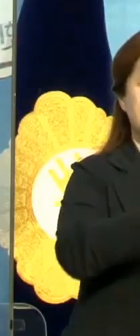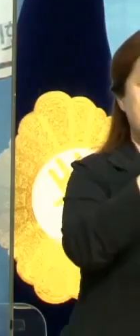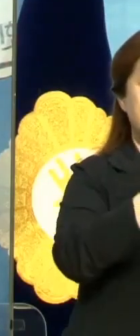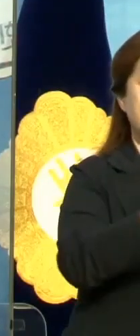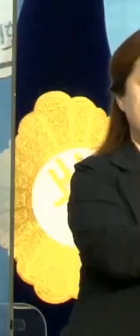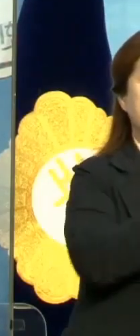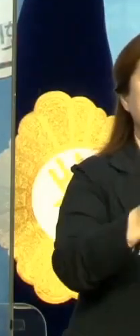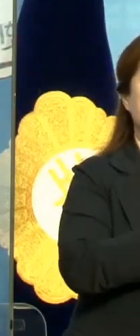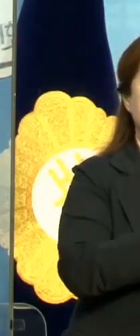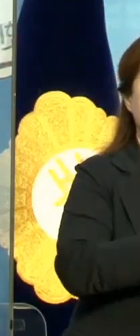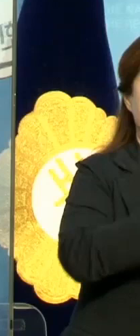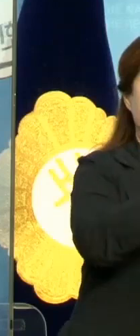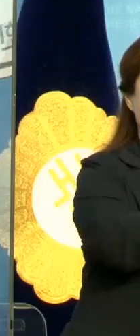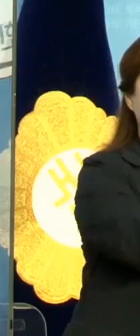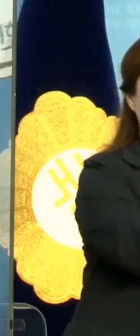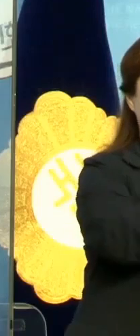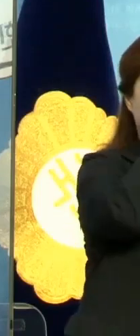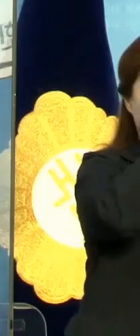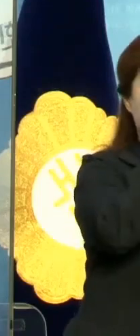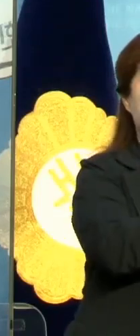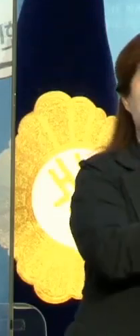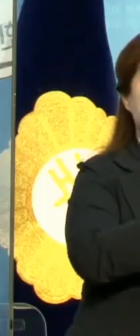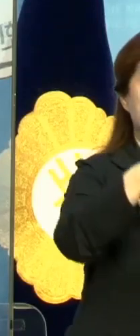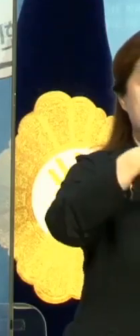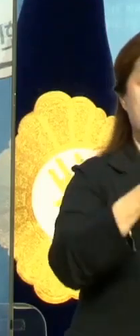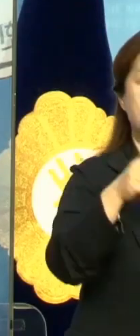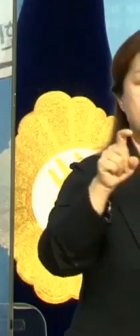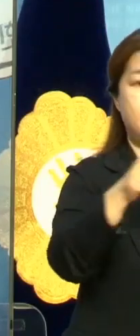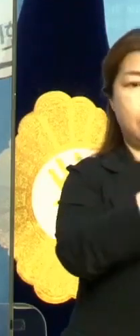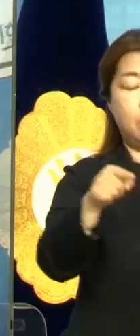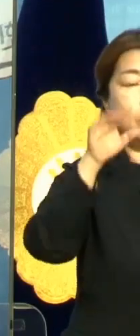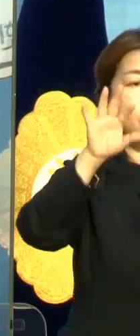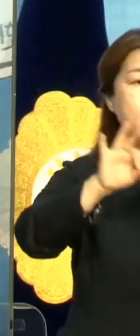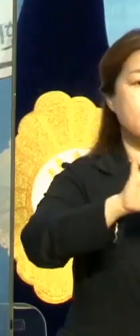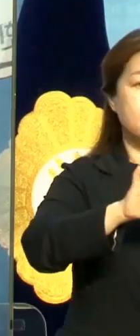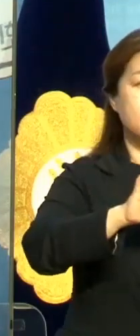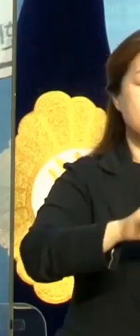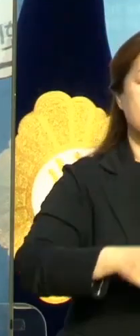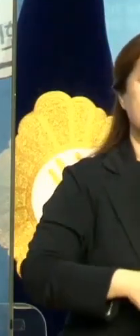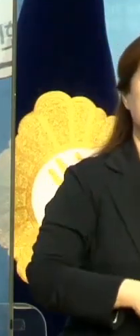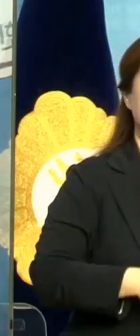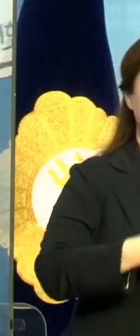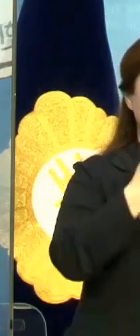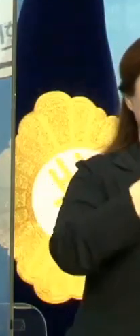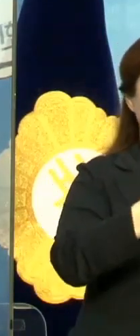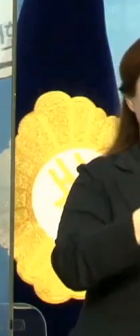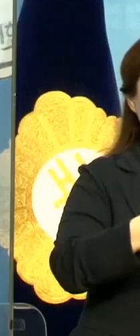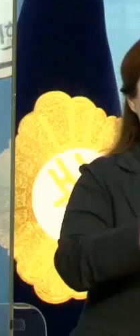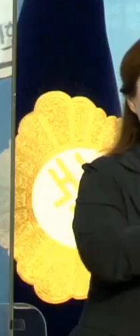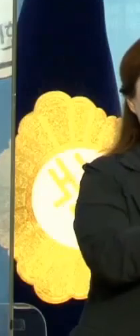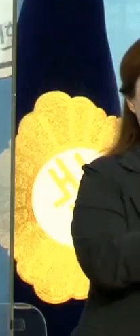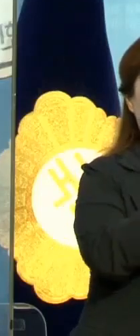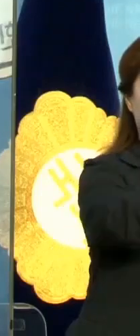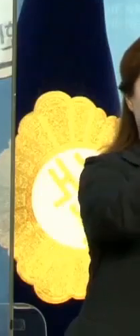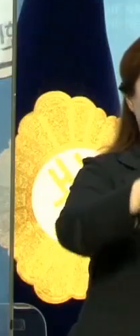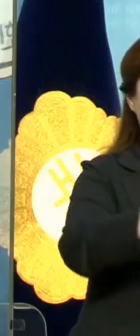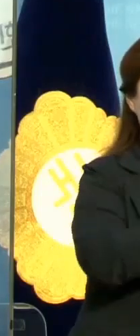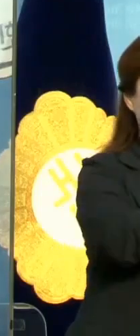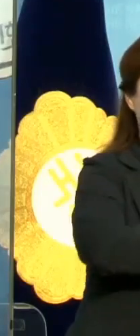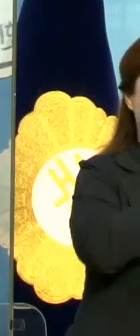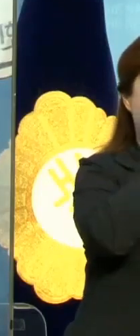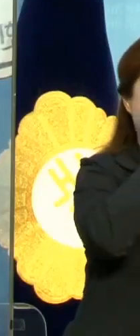현행 공직자윤리법 10 하죠 10일에는 백지 신탁 주식이 처분 되지